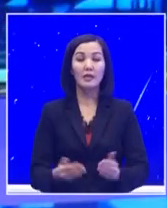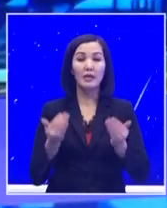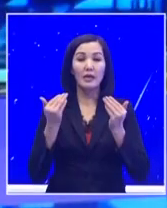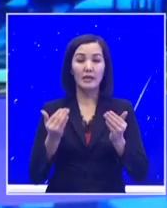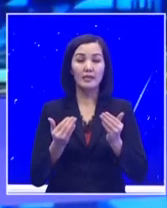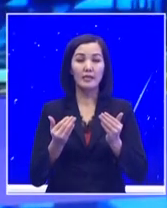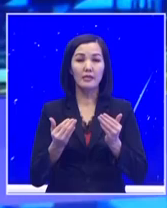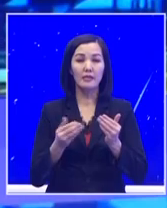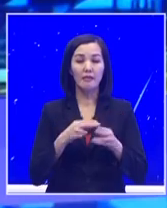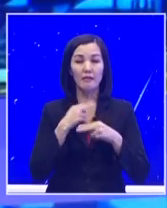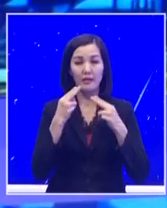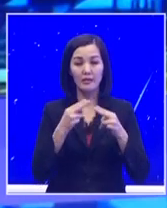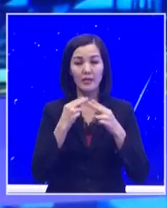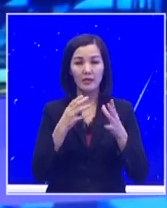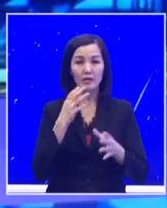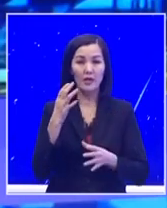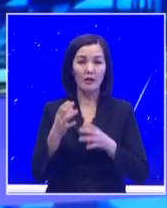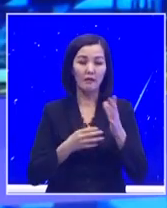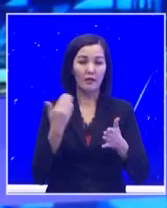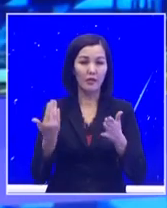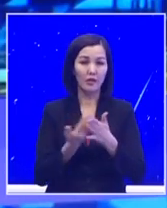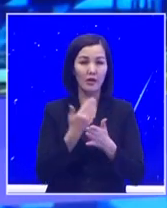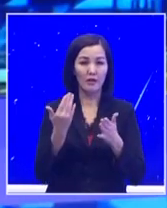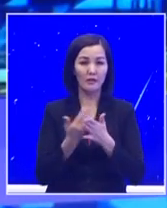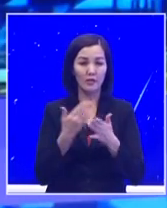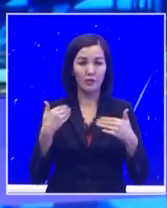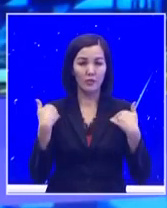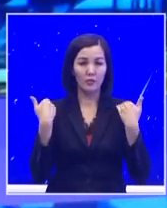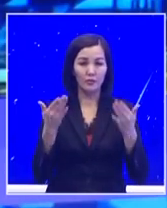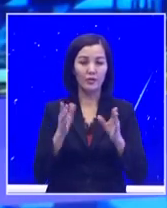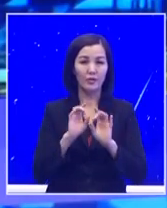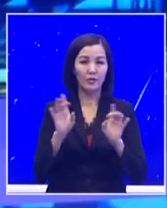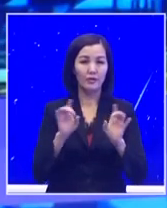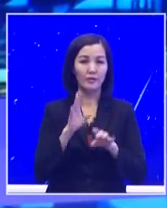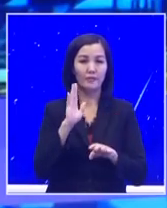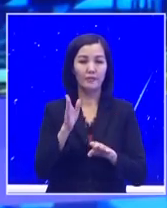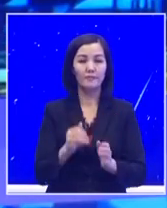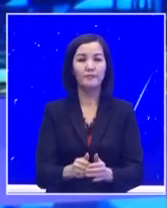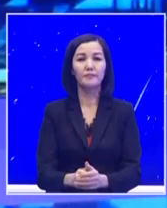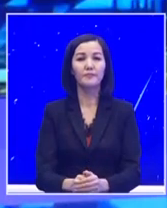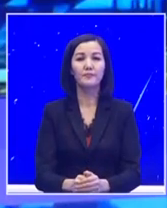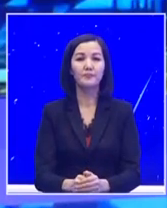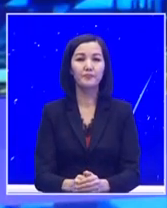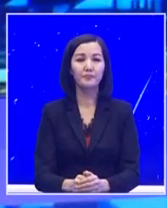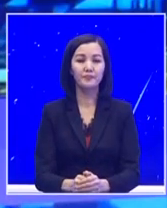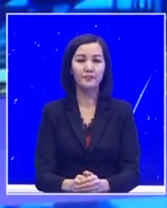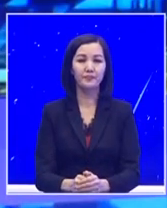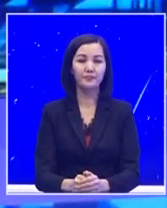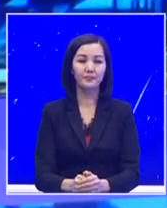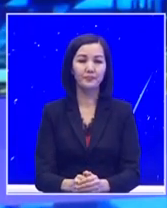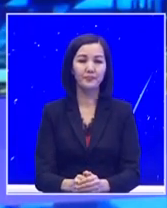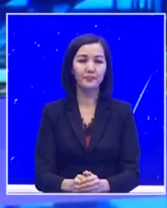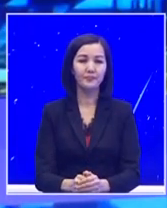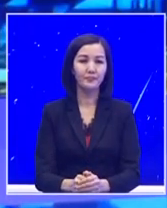Ұлы ақын Абай Құнанбайұлының 175 жылдық мерейтойы Түркияда салтанатты түрде ашылды. Ал Шығыс Африкада зиянкестер